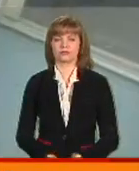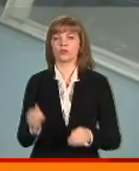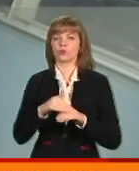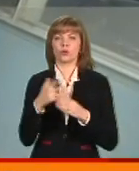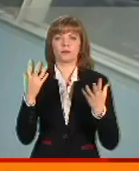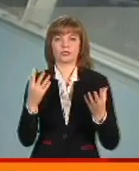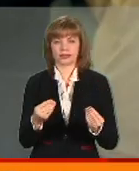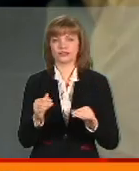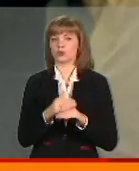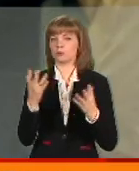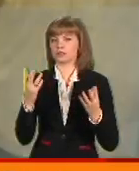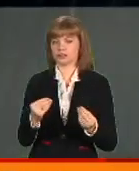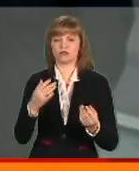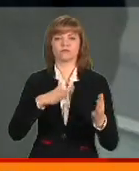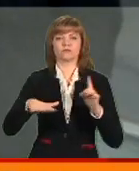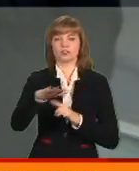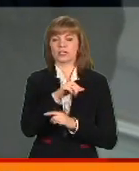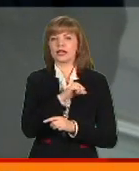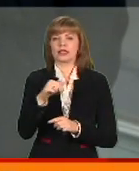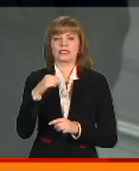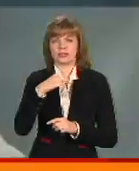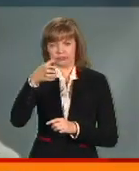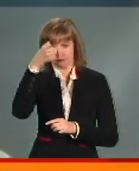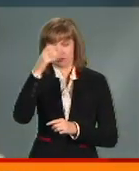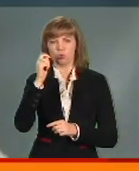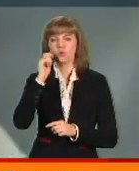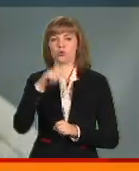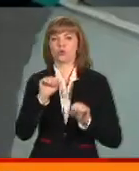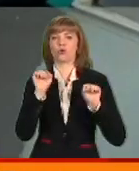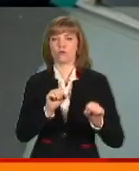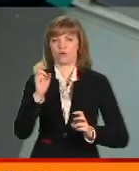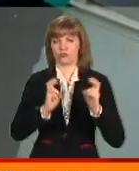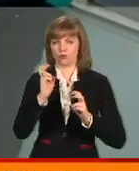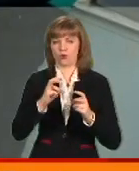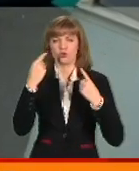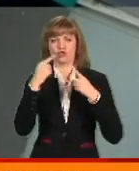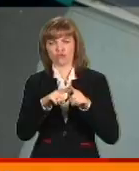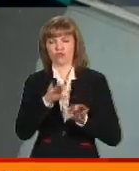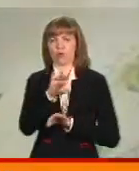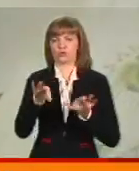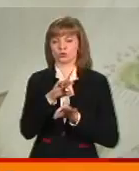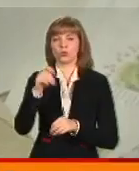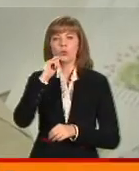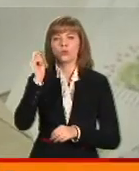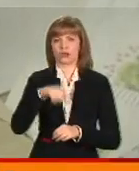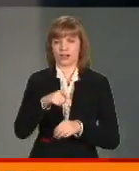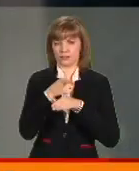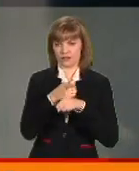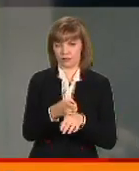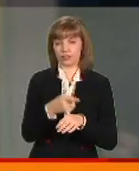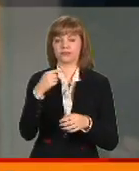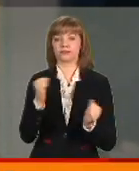Добрий день. Довкола найсвітліші голови Укроборонпрому, інженери та конструктори українських